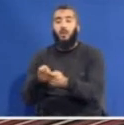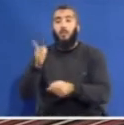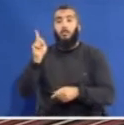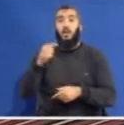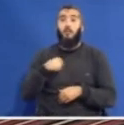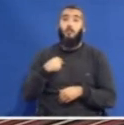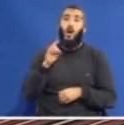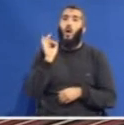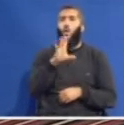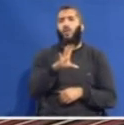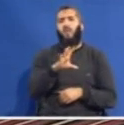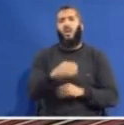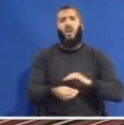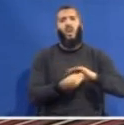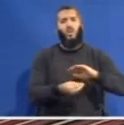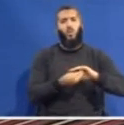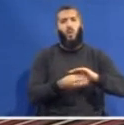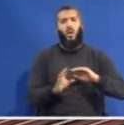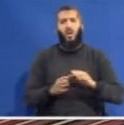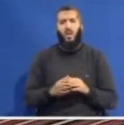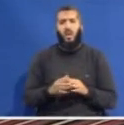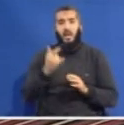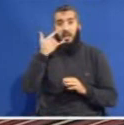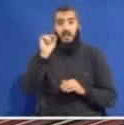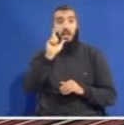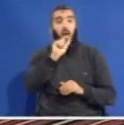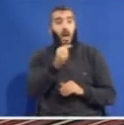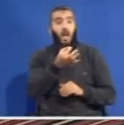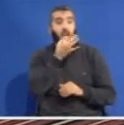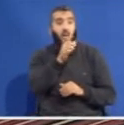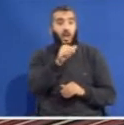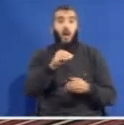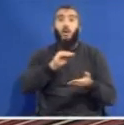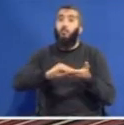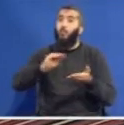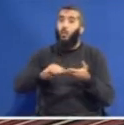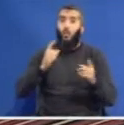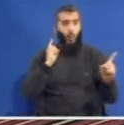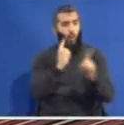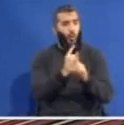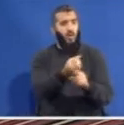ايوه. انا ما نحبش نعيط لهم، قلت له ما كاينه هضره هضر لي هنا في البيرو ما لا نعيط لك.